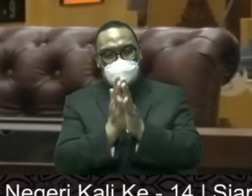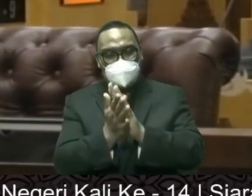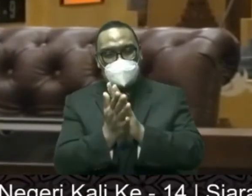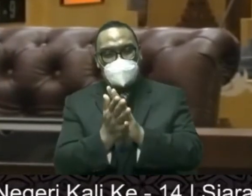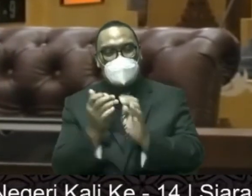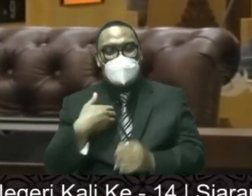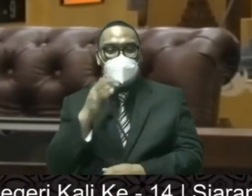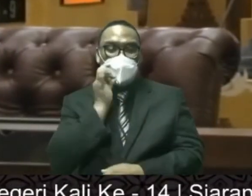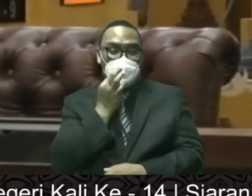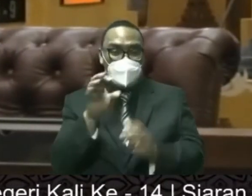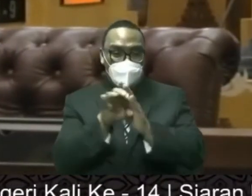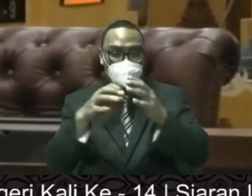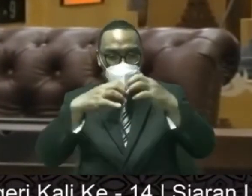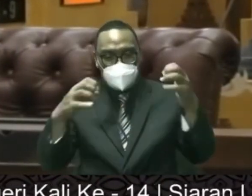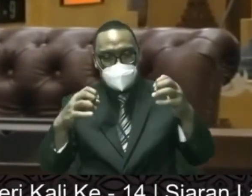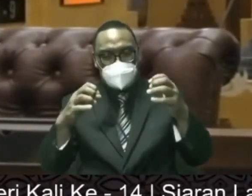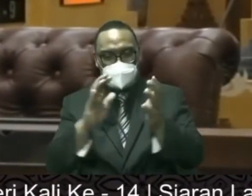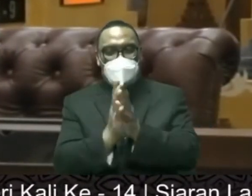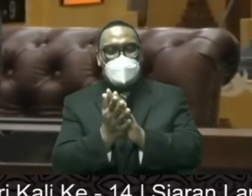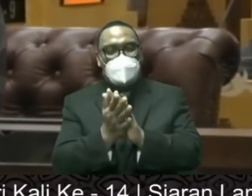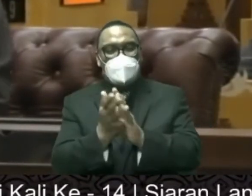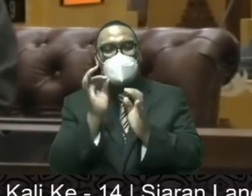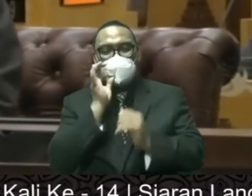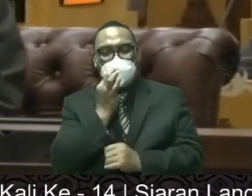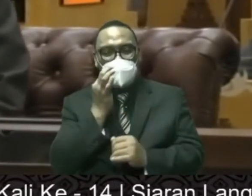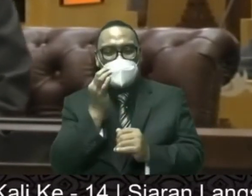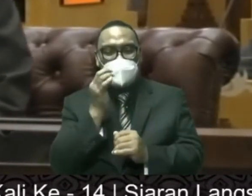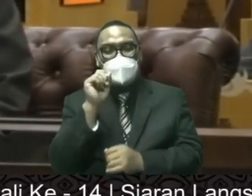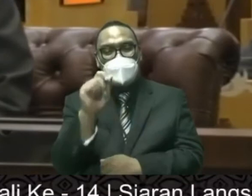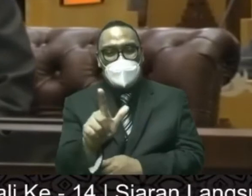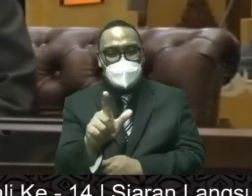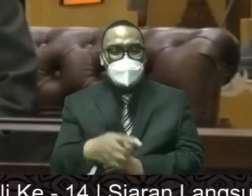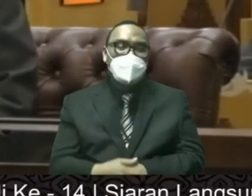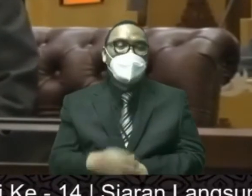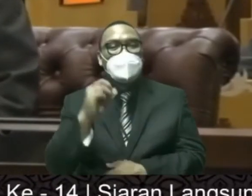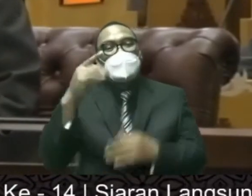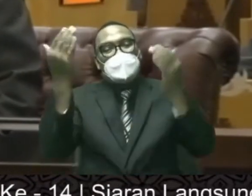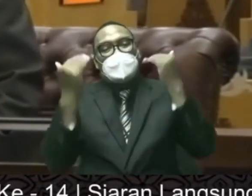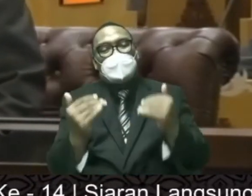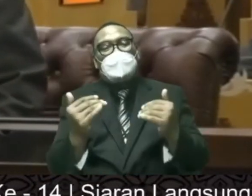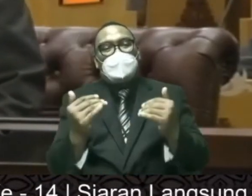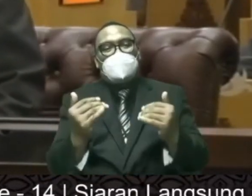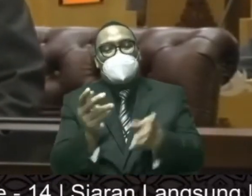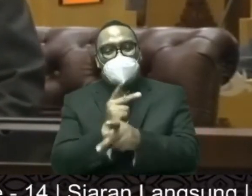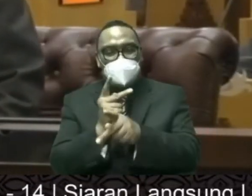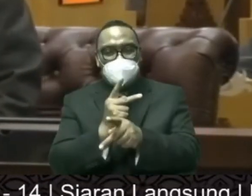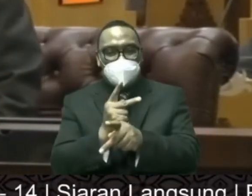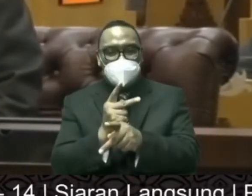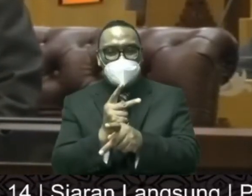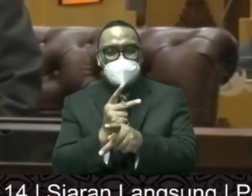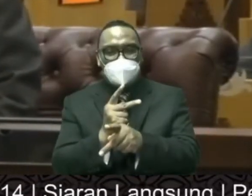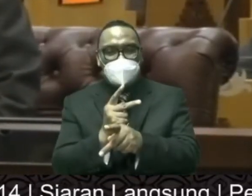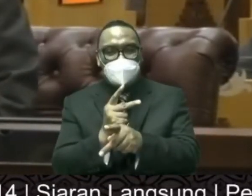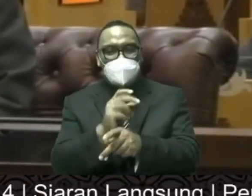King ataupun about duitan satu lagi Irak awalan prosok sekalian minyak untuk kawalan prosok a